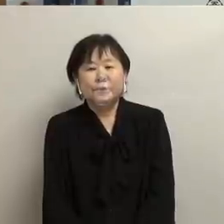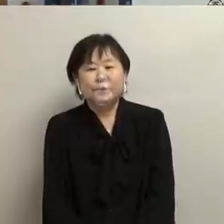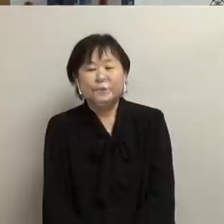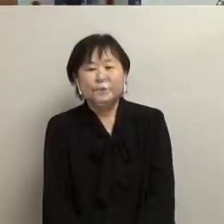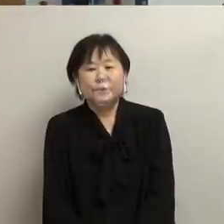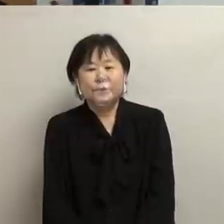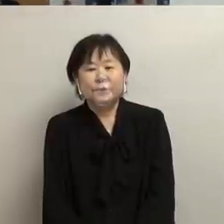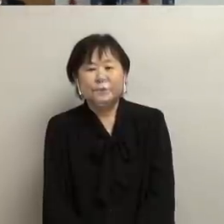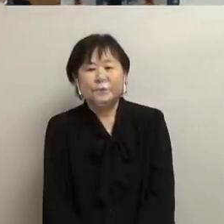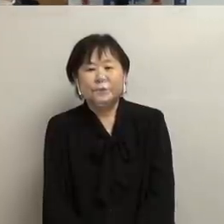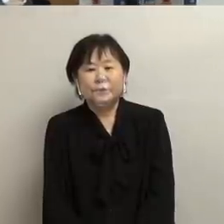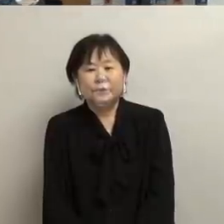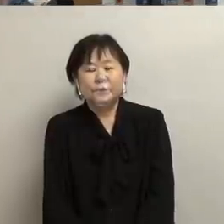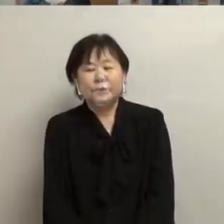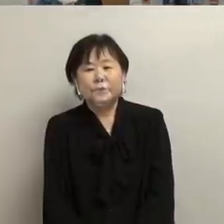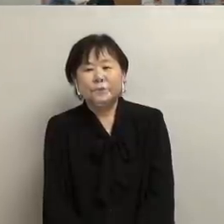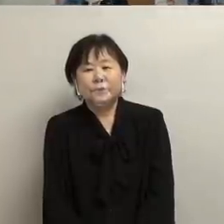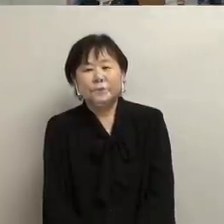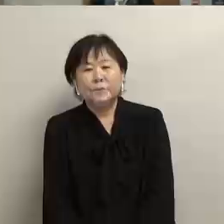さん